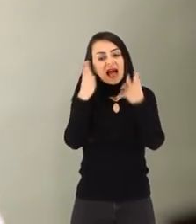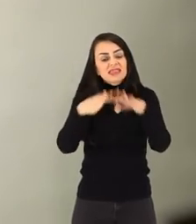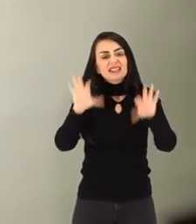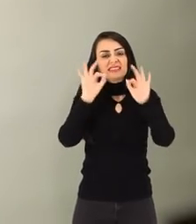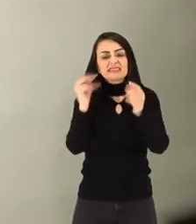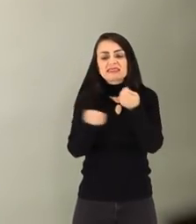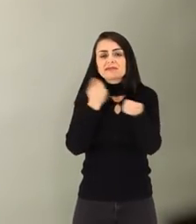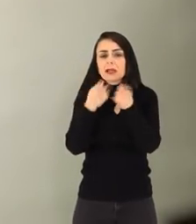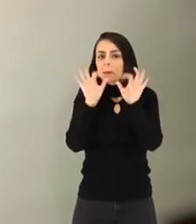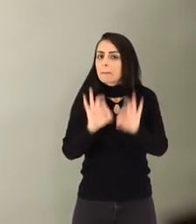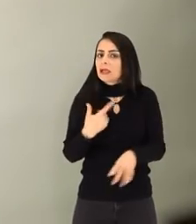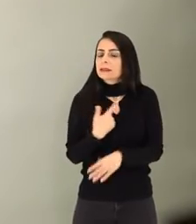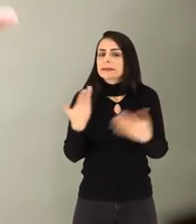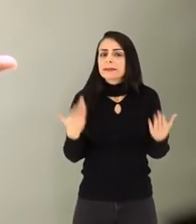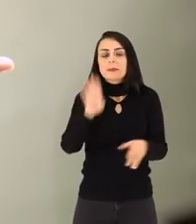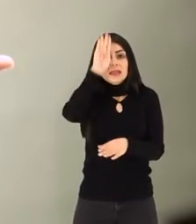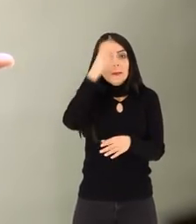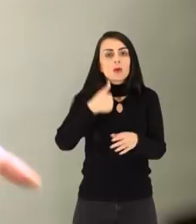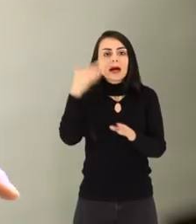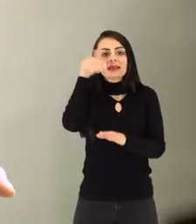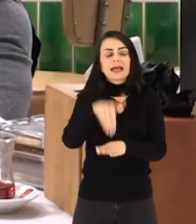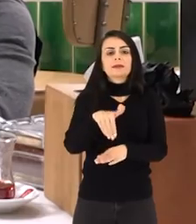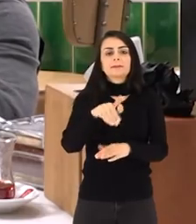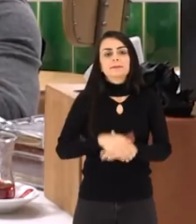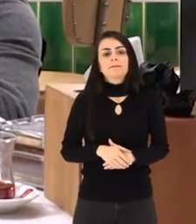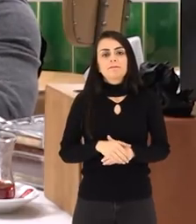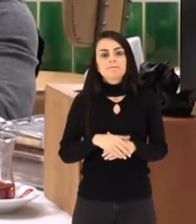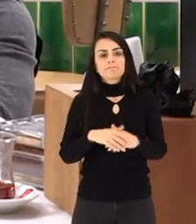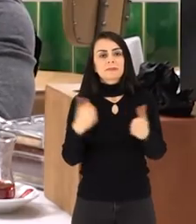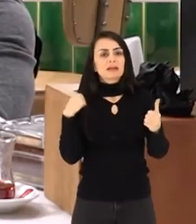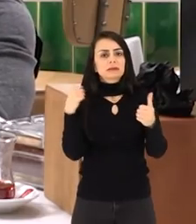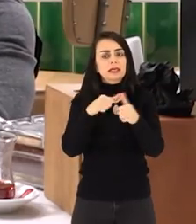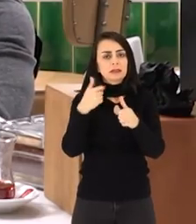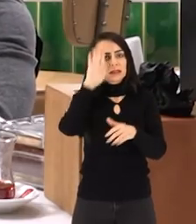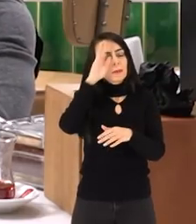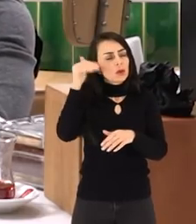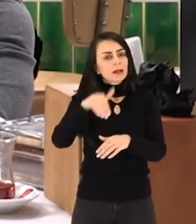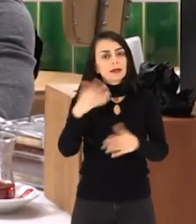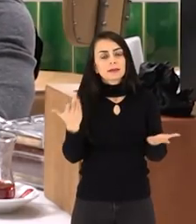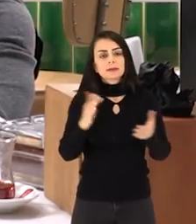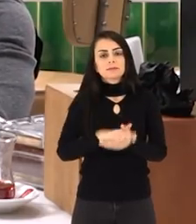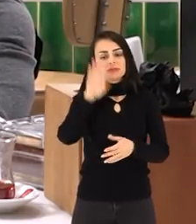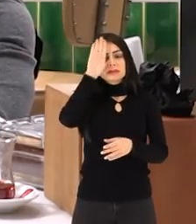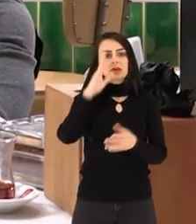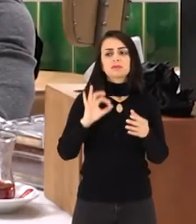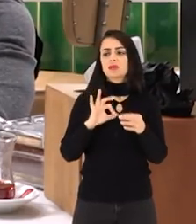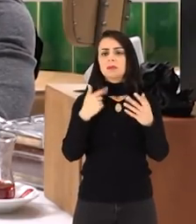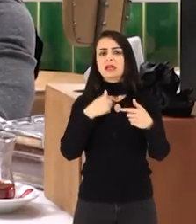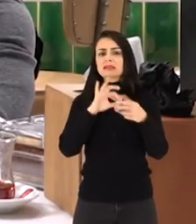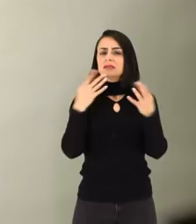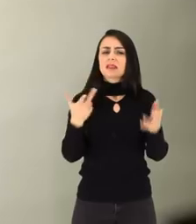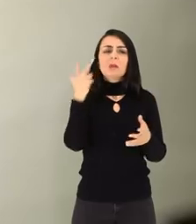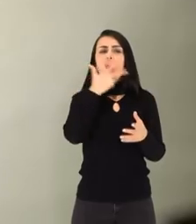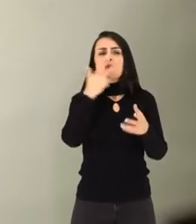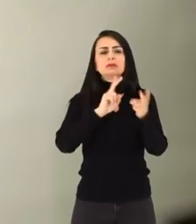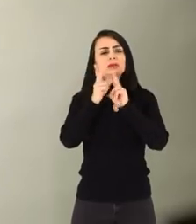Hazırlıklara başladım, çalışmaya başladım. İstanbul'a geçtim. İstanbul'da... Yine geldin. Tabii geldim. İstanbul'da evet. Dedim ki nereye, işte